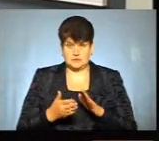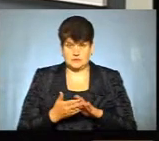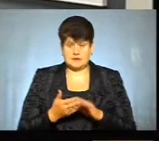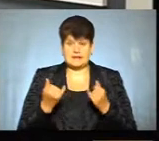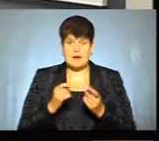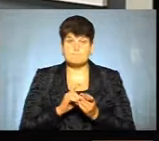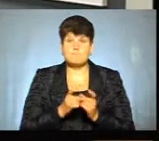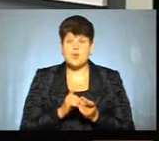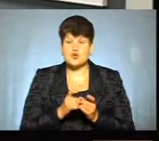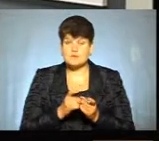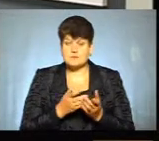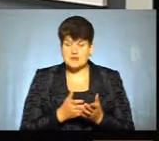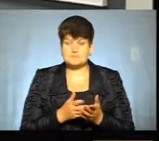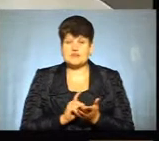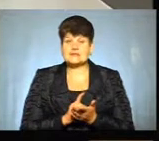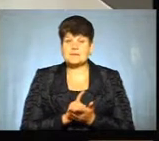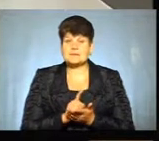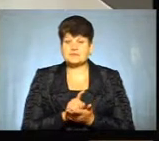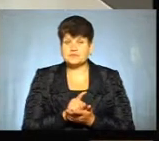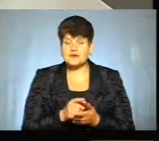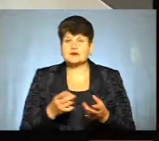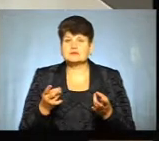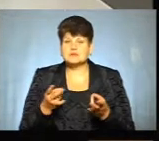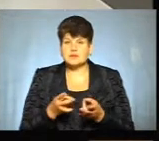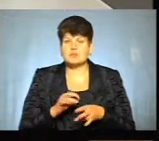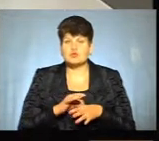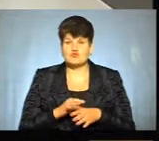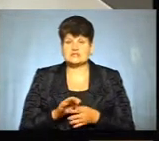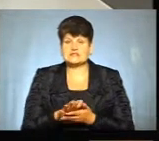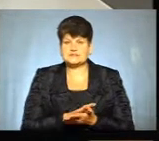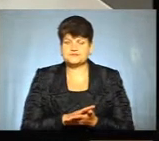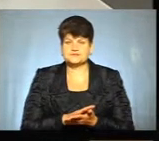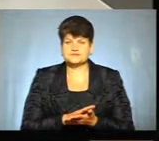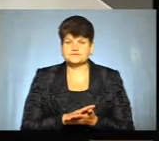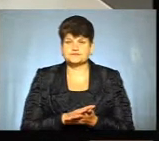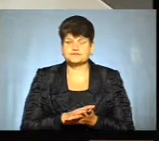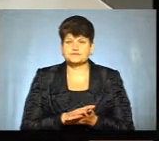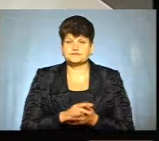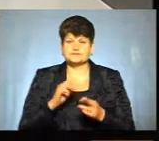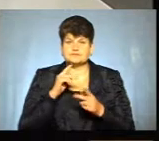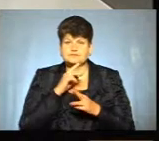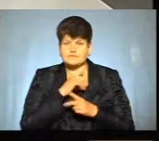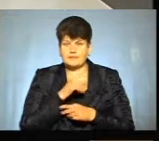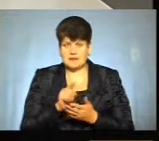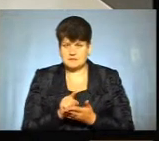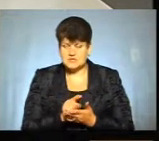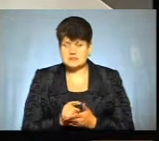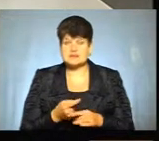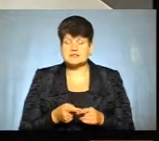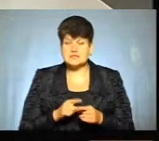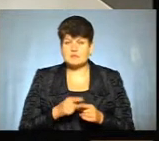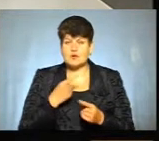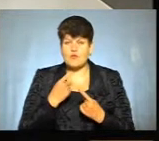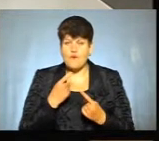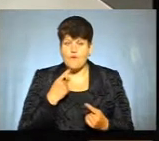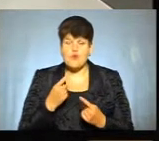для боротьби, скажімо, з мишовидними гризунами повинна проводитись дератизація. Дератизація, зазвичай ми говоримо про